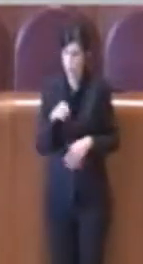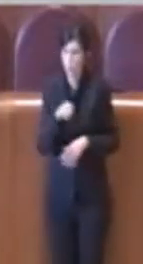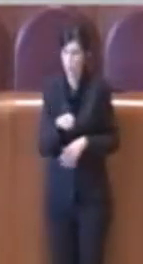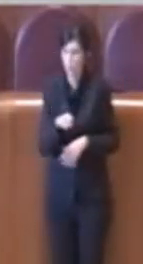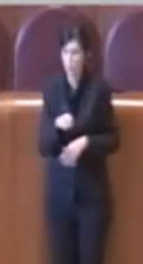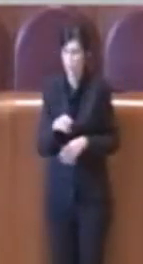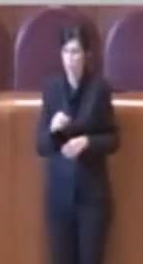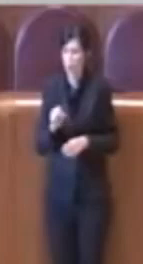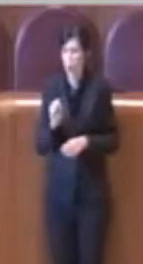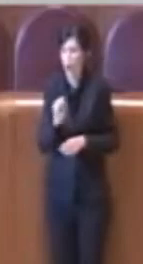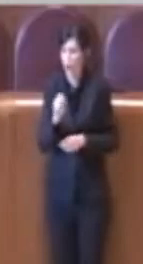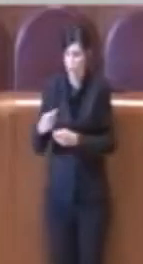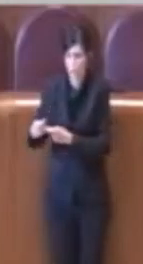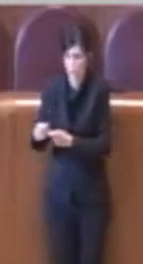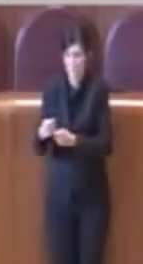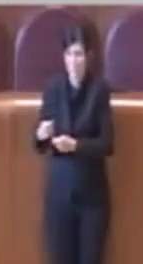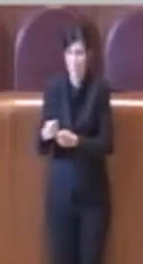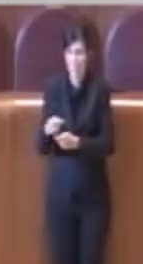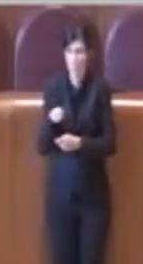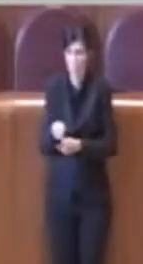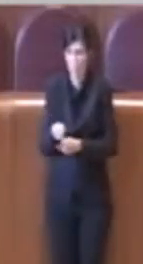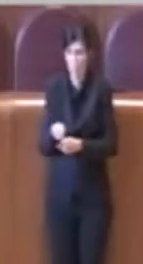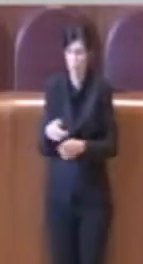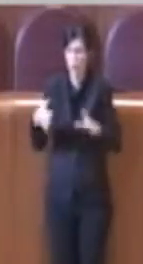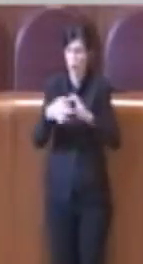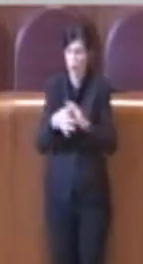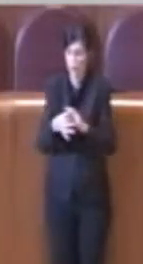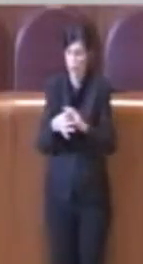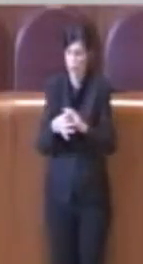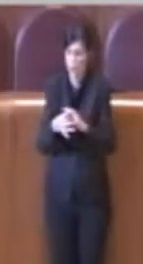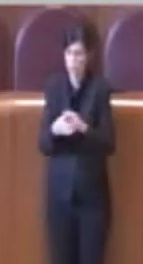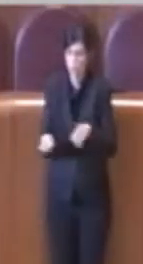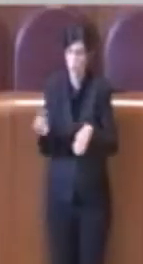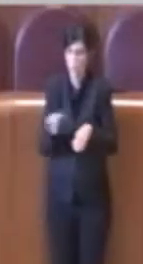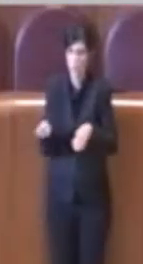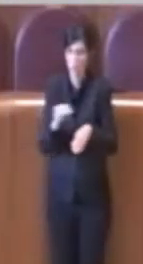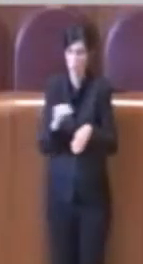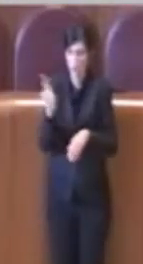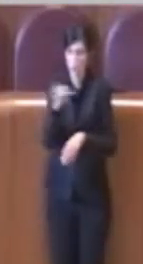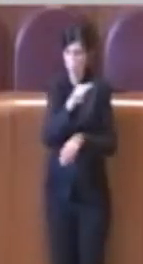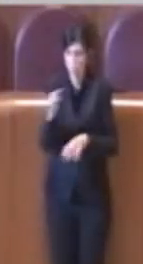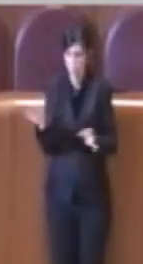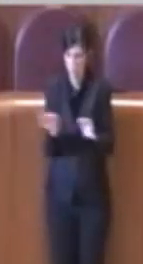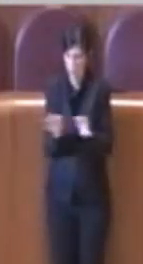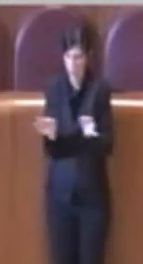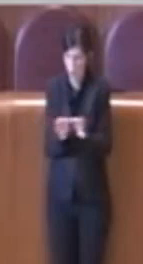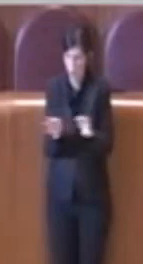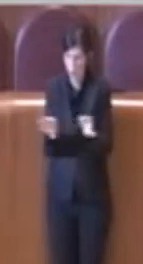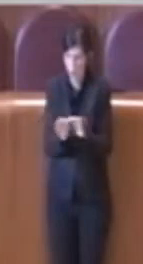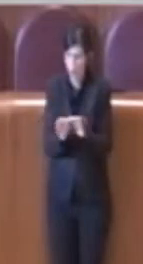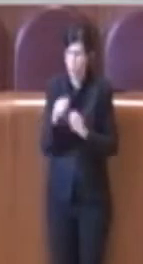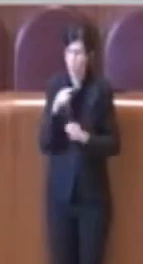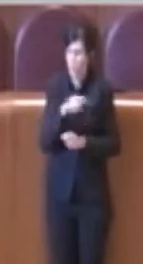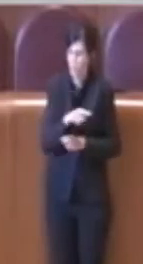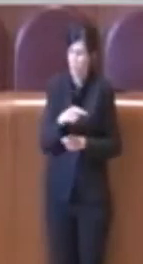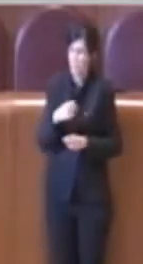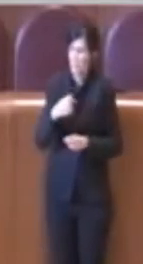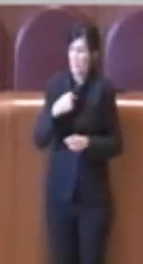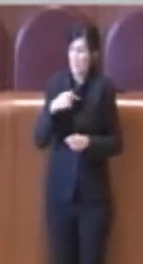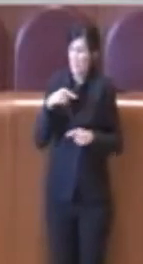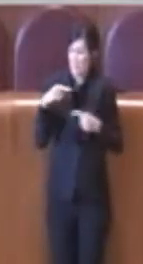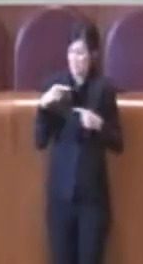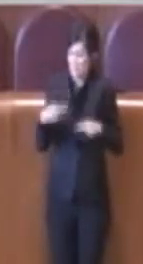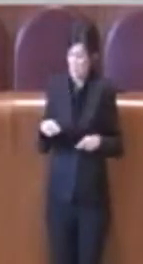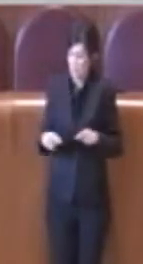incitazione all'odio per il consenso elettorale. Ecco, siccome il linguaggio è qualcosa che ci pervade ed è da lì